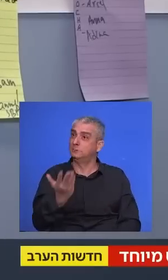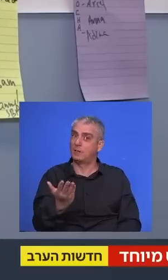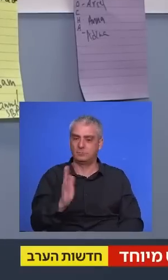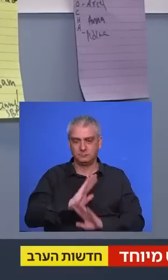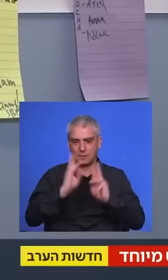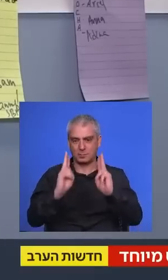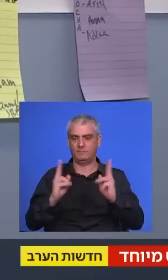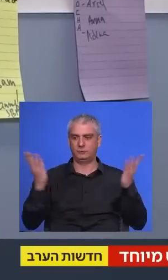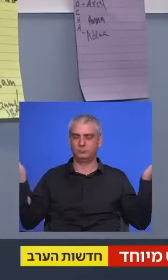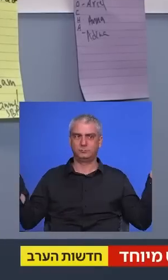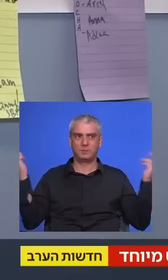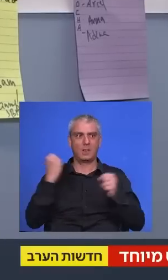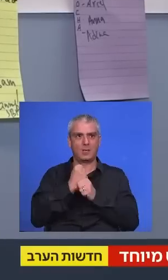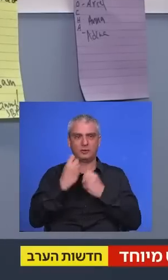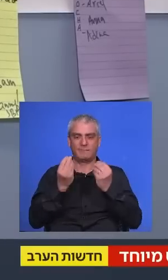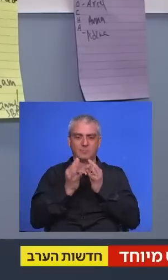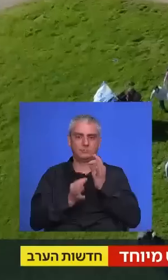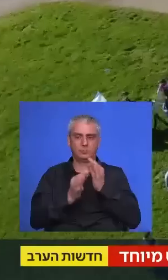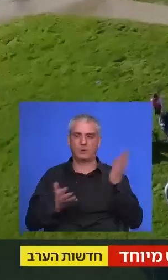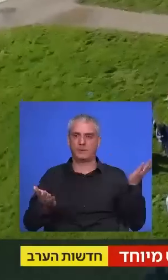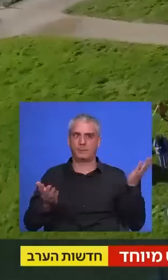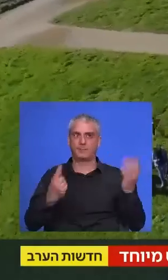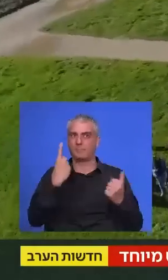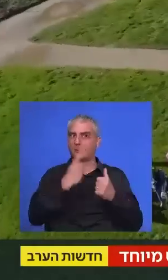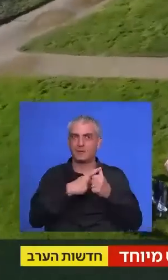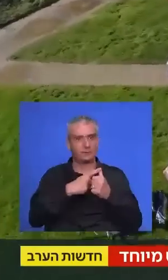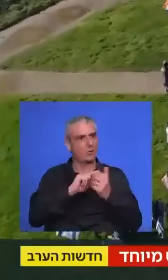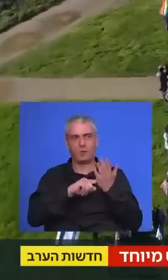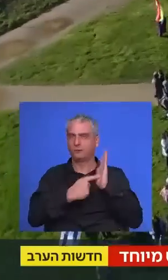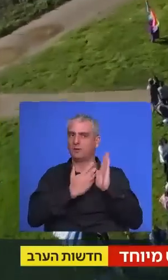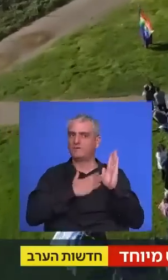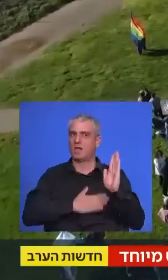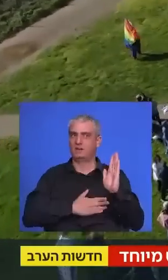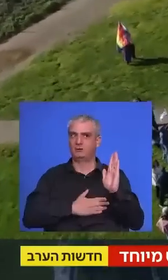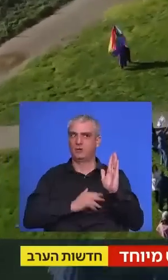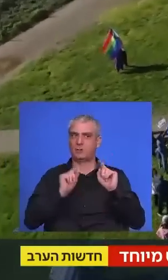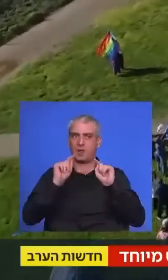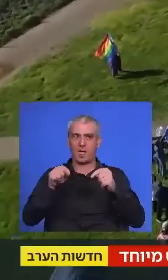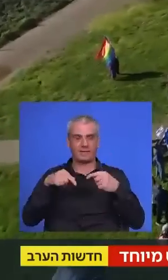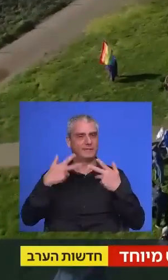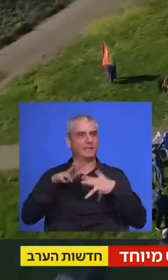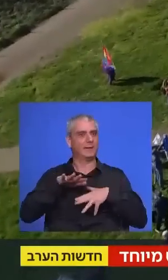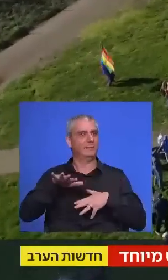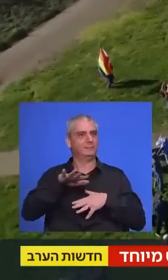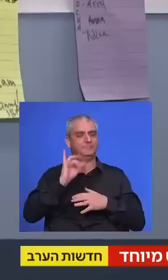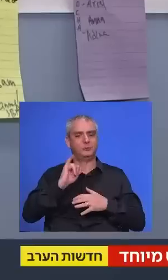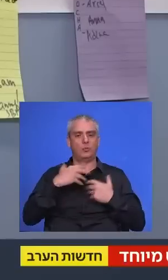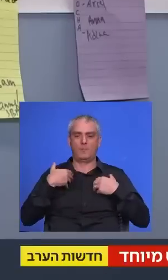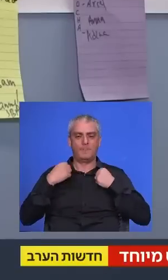תפסיקו לעשות דברים מסוימים, שאחד לא משקף את הרצון להגיע